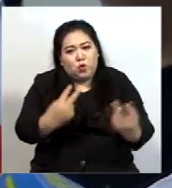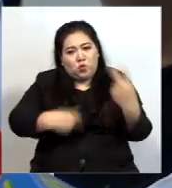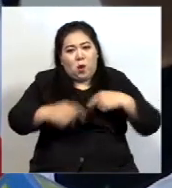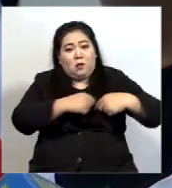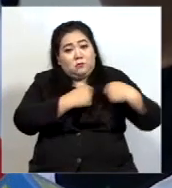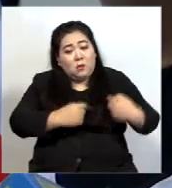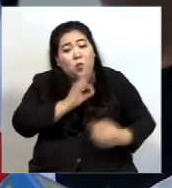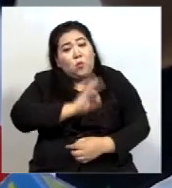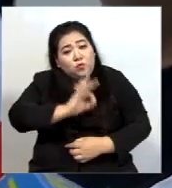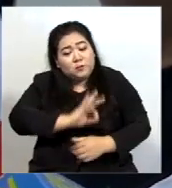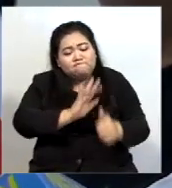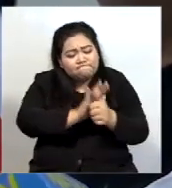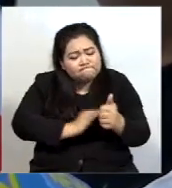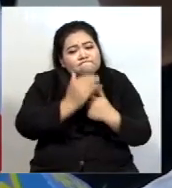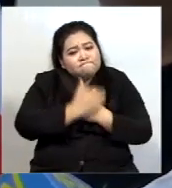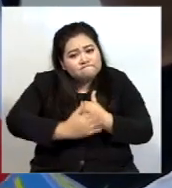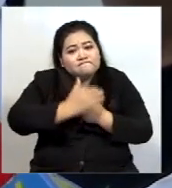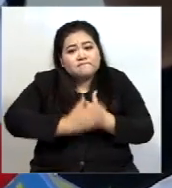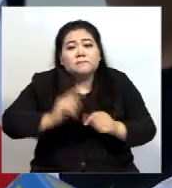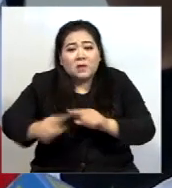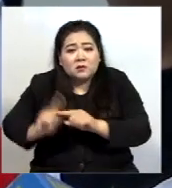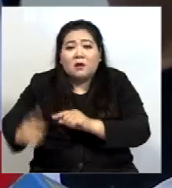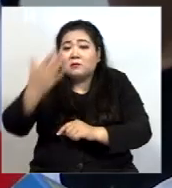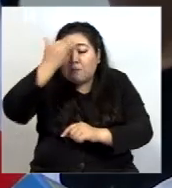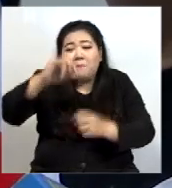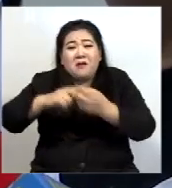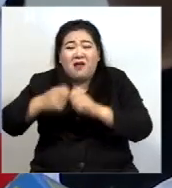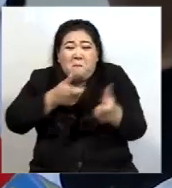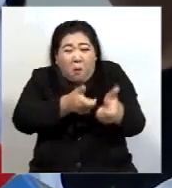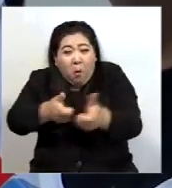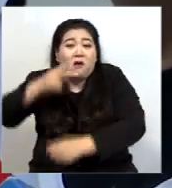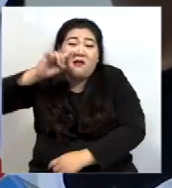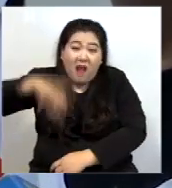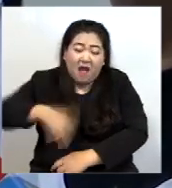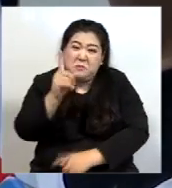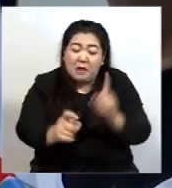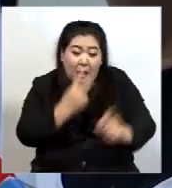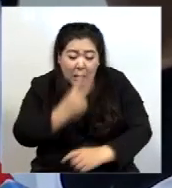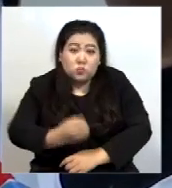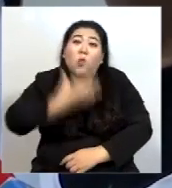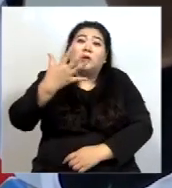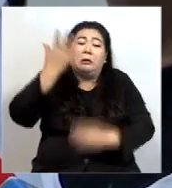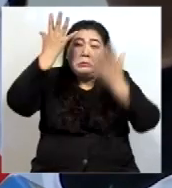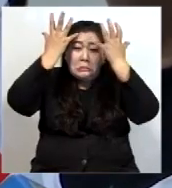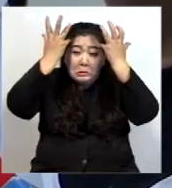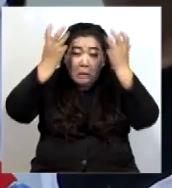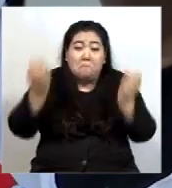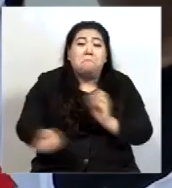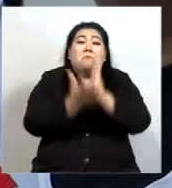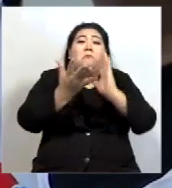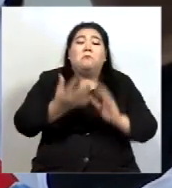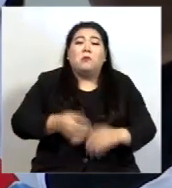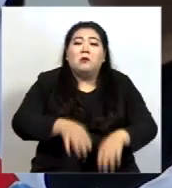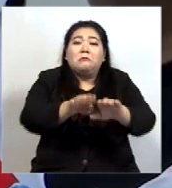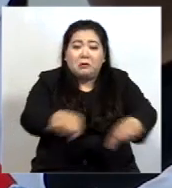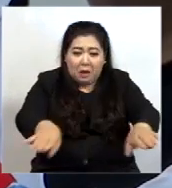เรื่องความนี้เป็นเรื่องของความรุนแรงนะฮะย่อมจะมีผลกระทบทางจิตใจนี่สูงนะครับโดยเฉพาะยิ่งเด็กเราก็มี